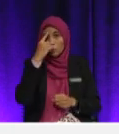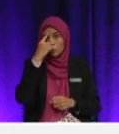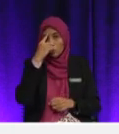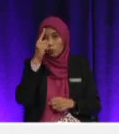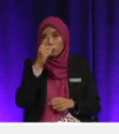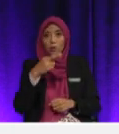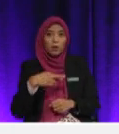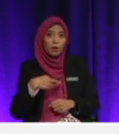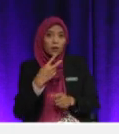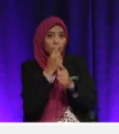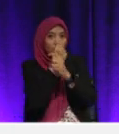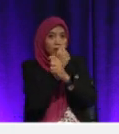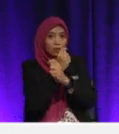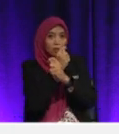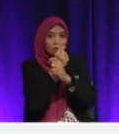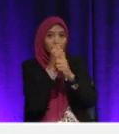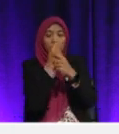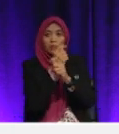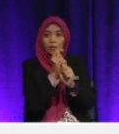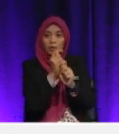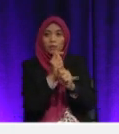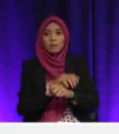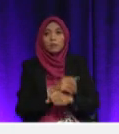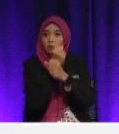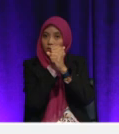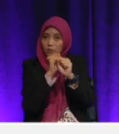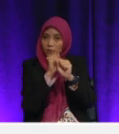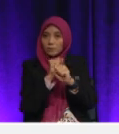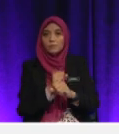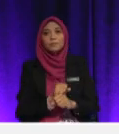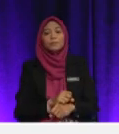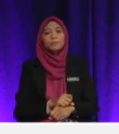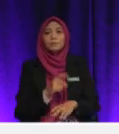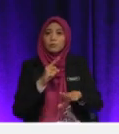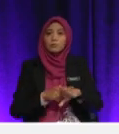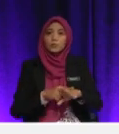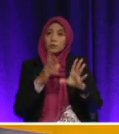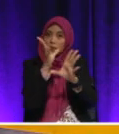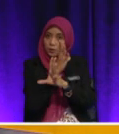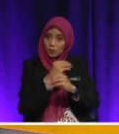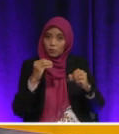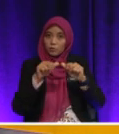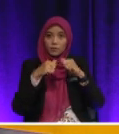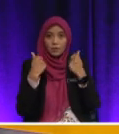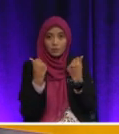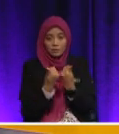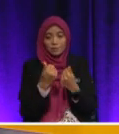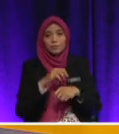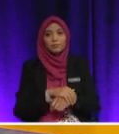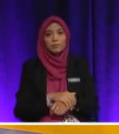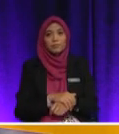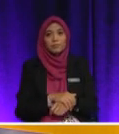rasa taat setia kepada Negeri sawah dalam kalangan rakyat yang berbilang kaum itu